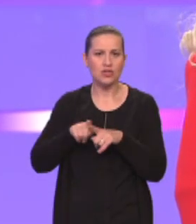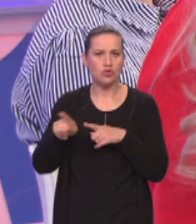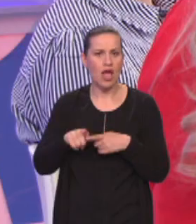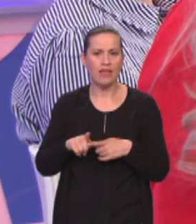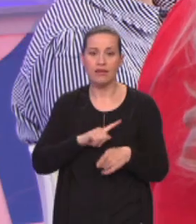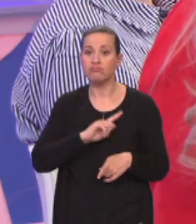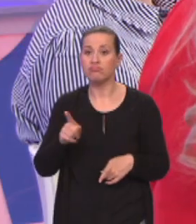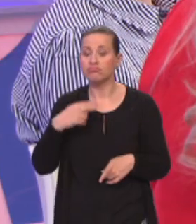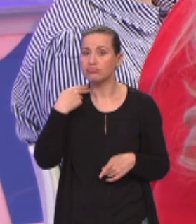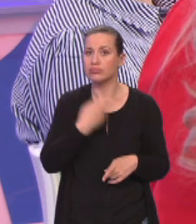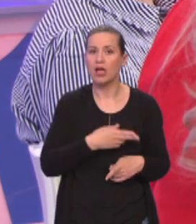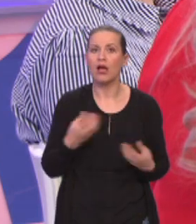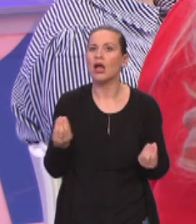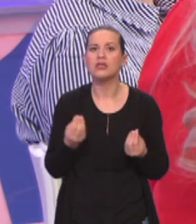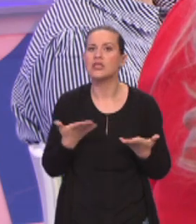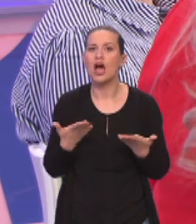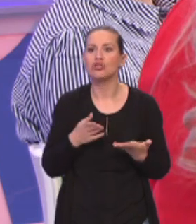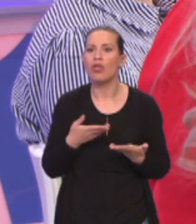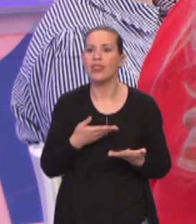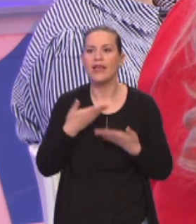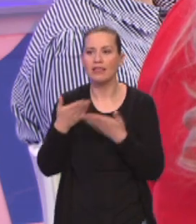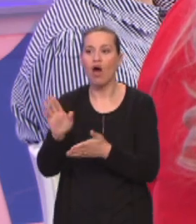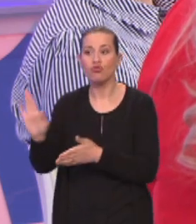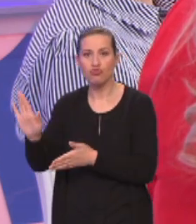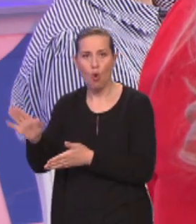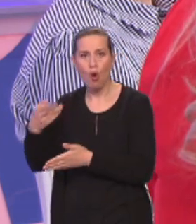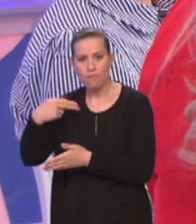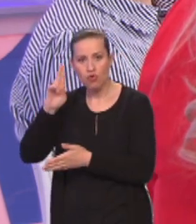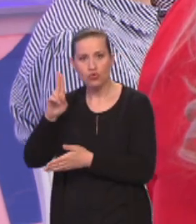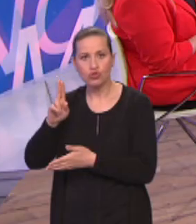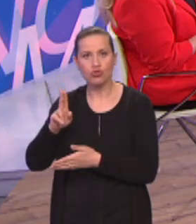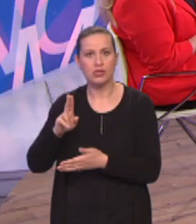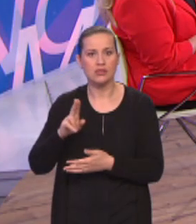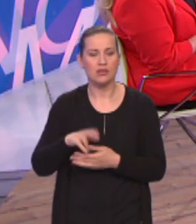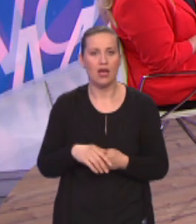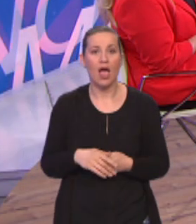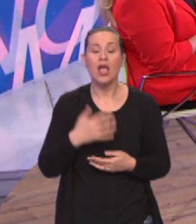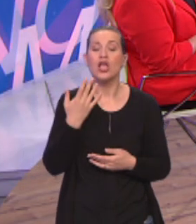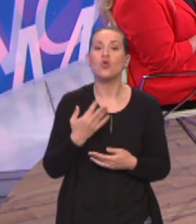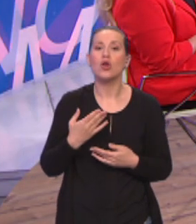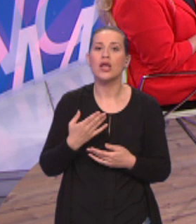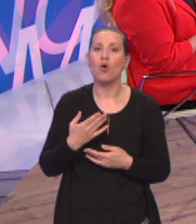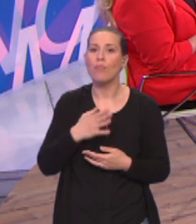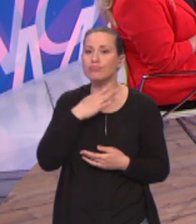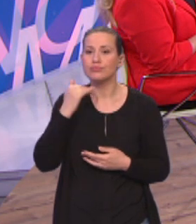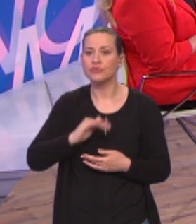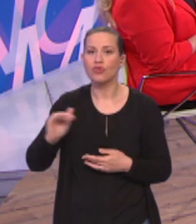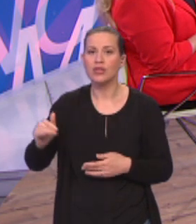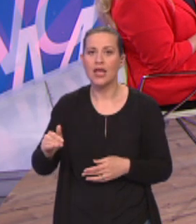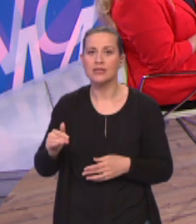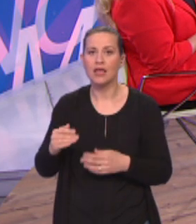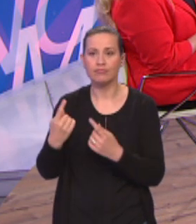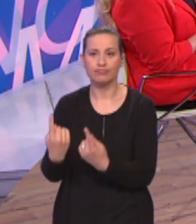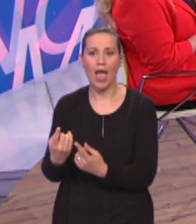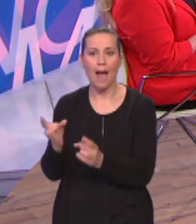nitko neće odgovarati zašto nije dao njoj šansu, a ne samo to, nego koliko su brojna djeca ostala bez